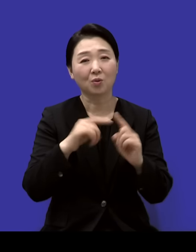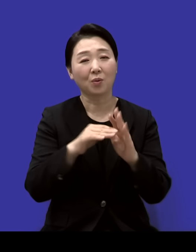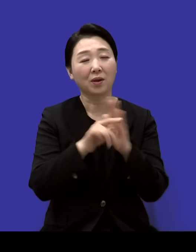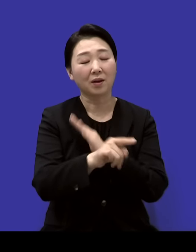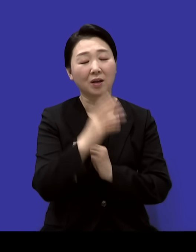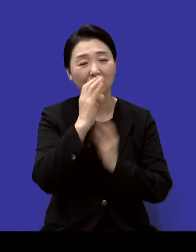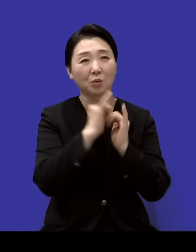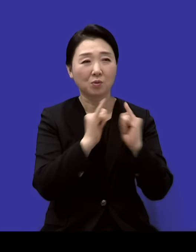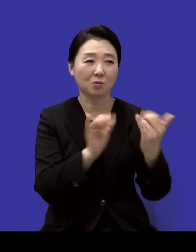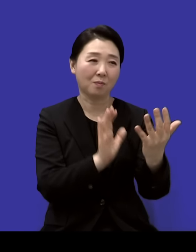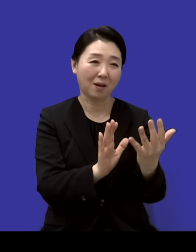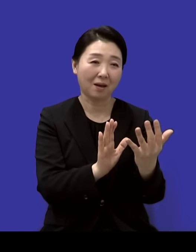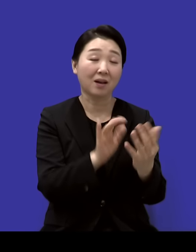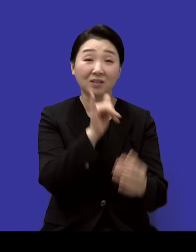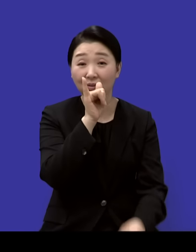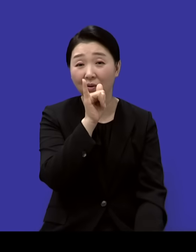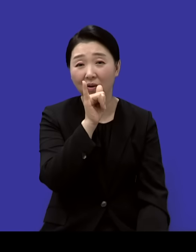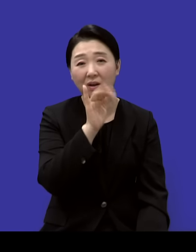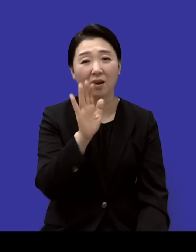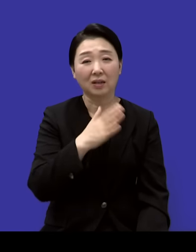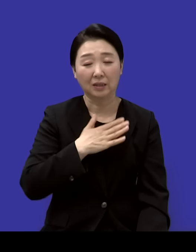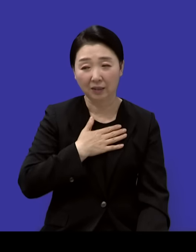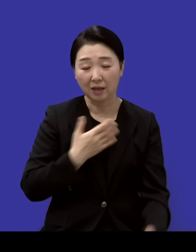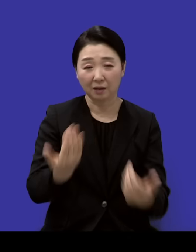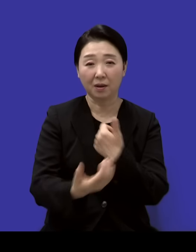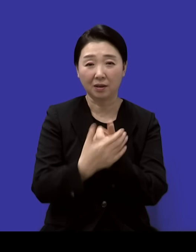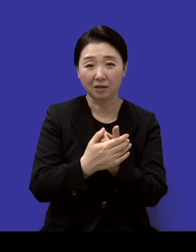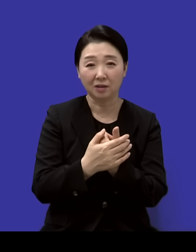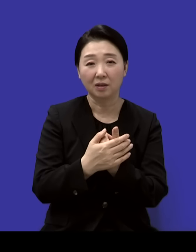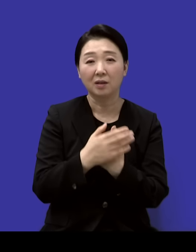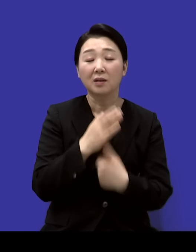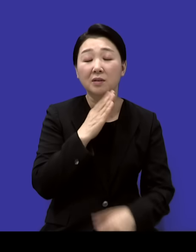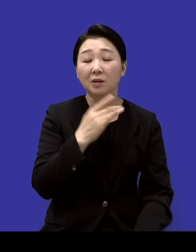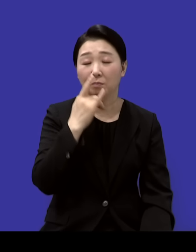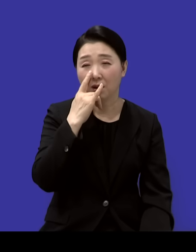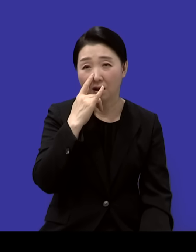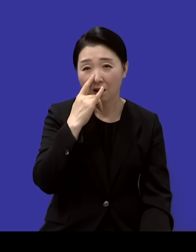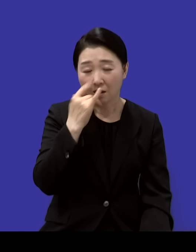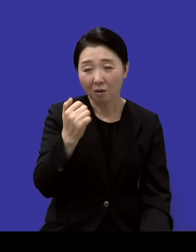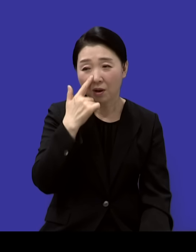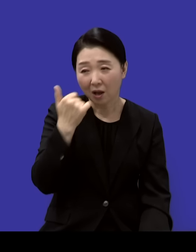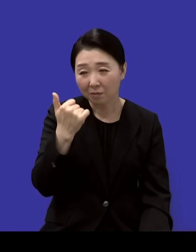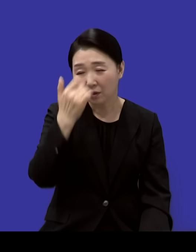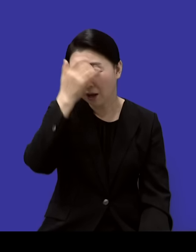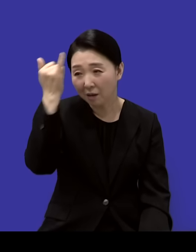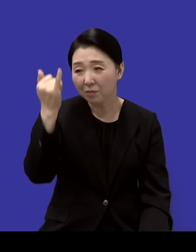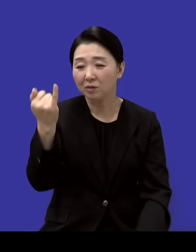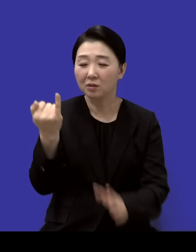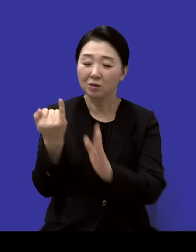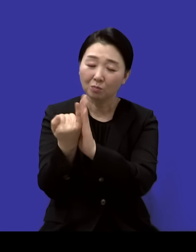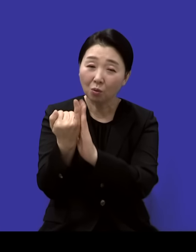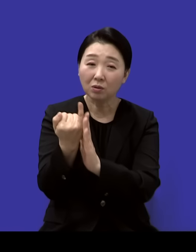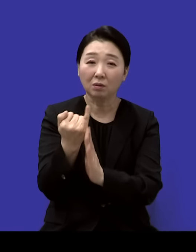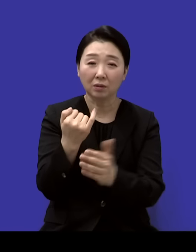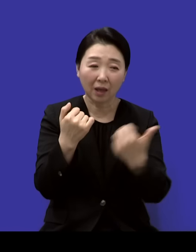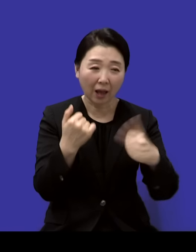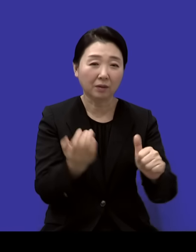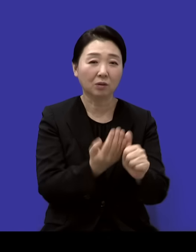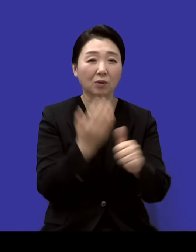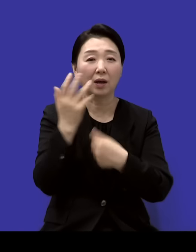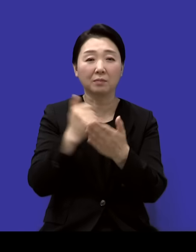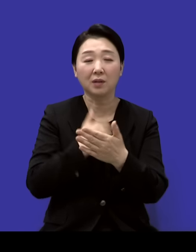많은 성도들을 상대로 하는 거라고 생각하지만 나에게 맡겨진 홀어머니, 홀아버지 모시는 거, 할머니 모시는 거, 그럼. 내 아들 하나 키우고 이것도 사실